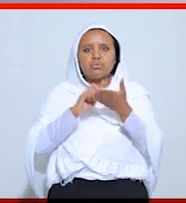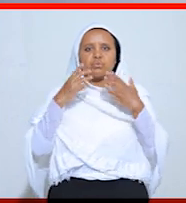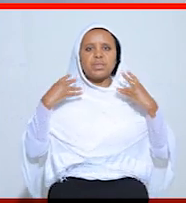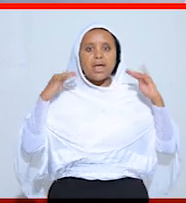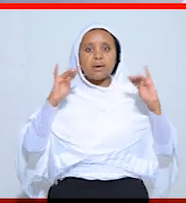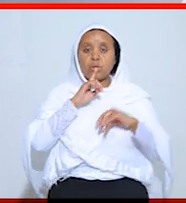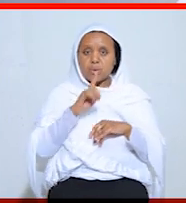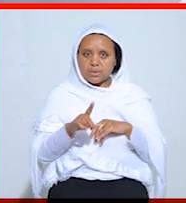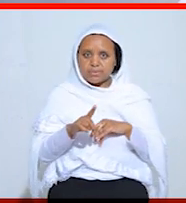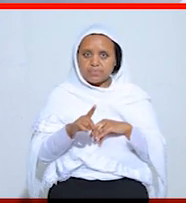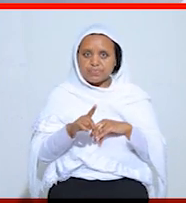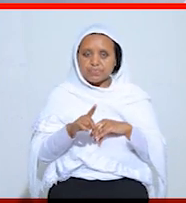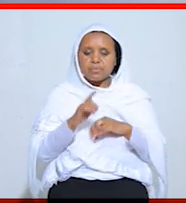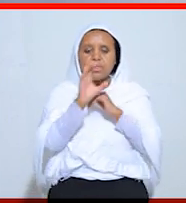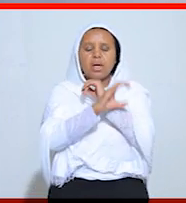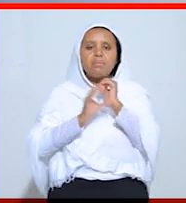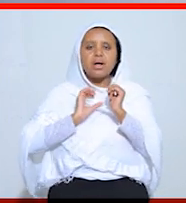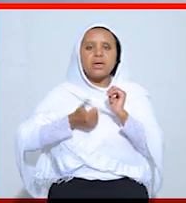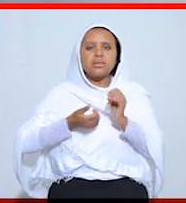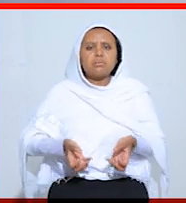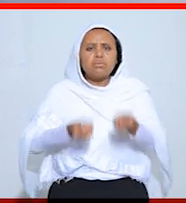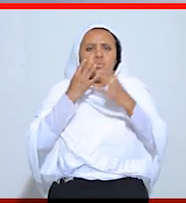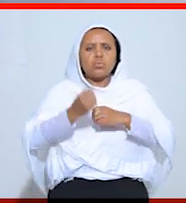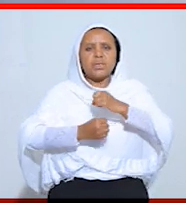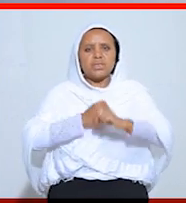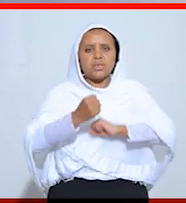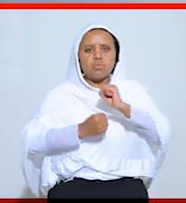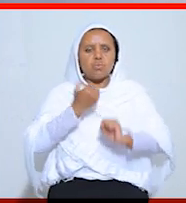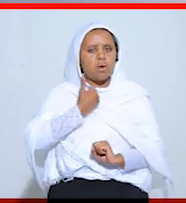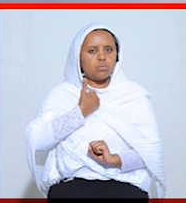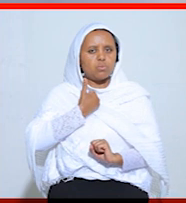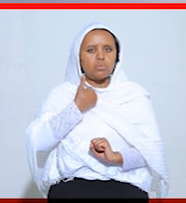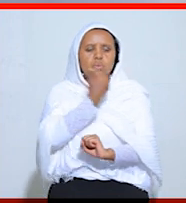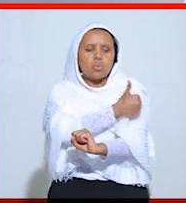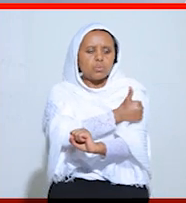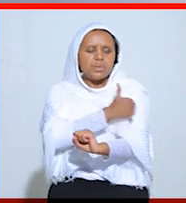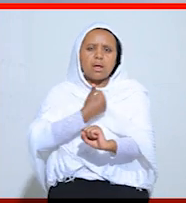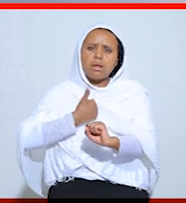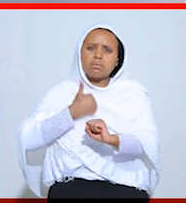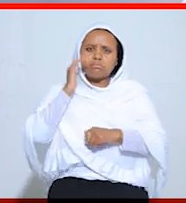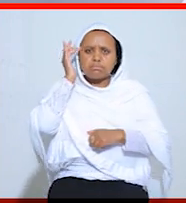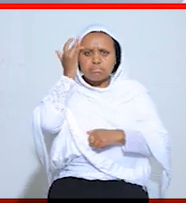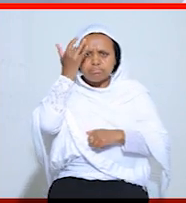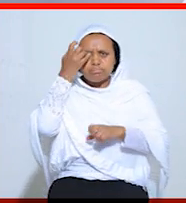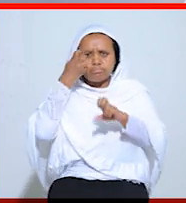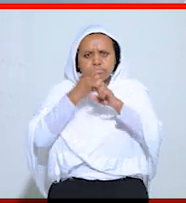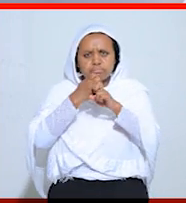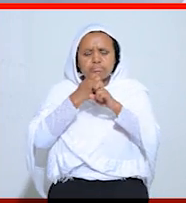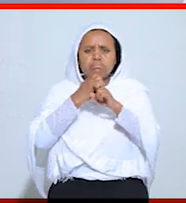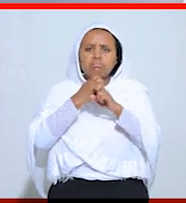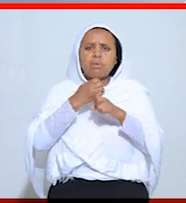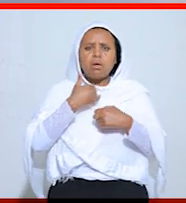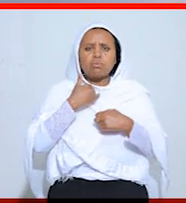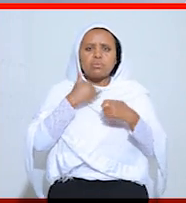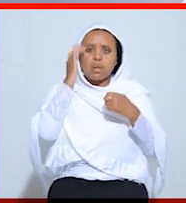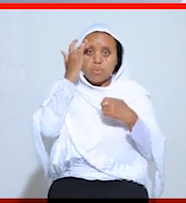ስለዚህ ቅዱስ ሚካኤል በእውነት በሀገራችን ብዙ የተጨነቁ አሉ፣ በሆስፒታል አሉ፣ የደዌ ዳኛ የአልጋ